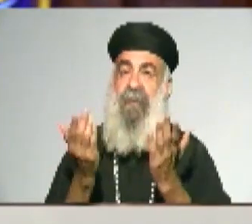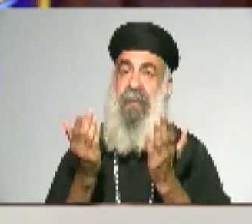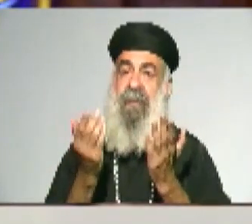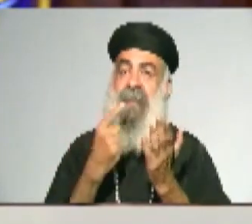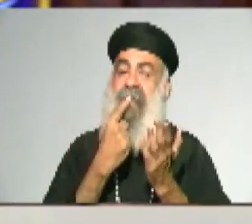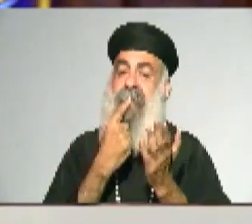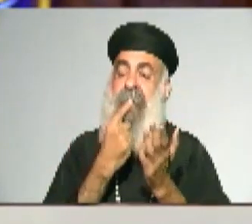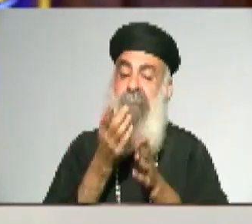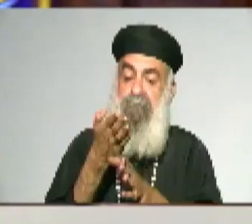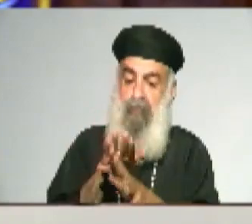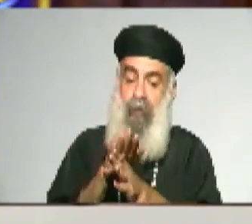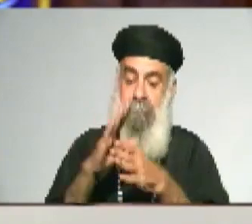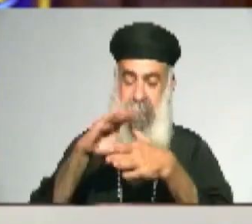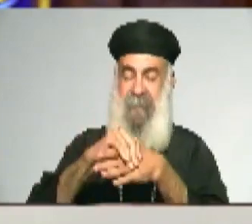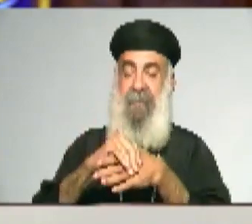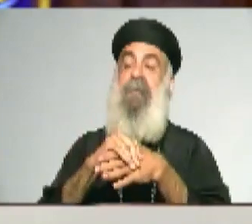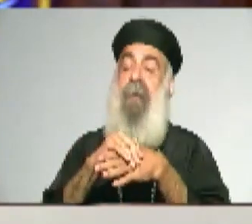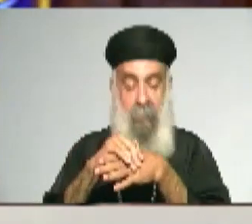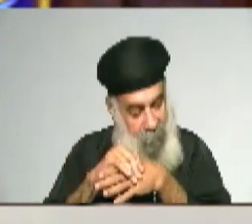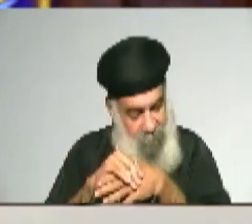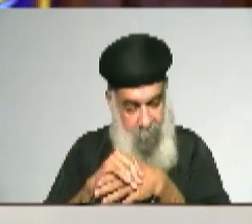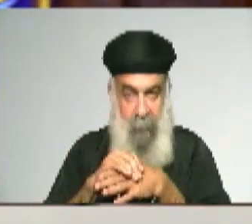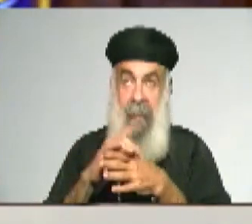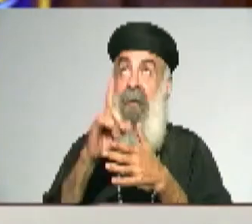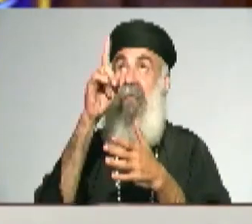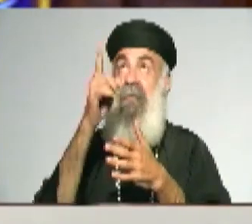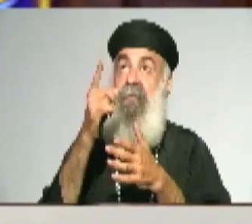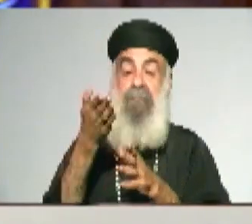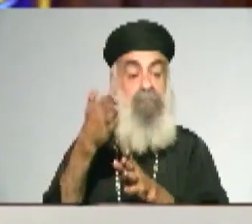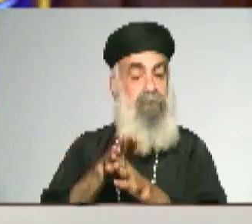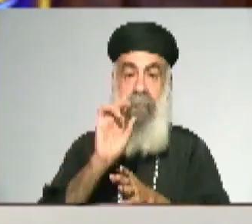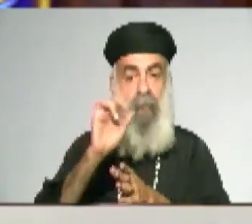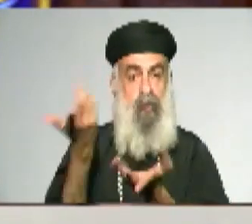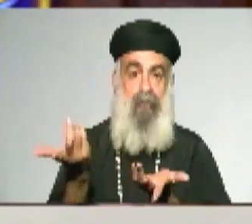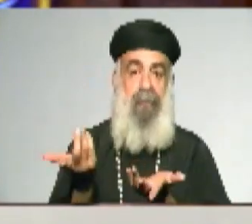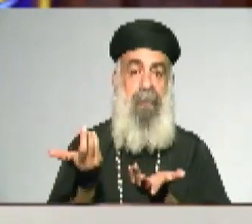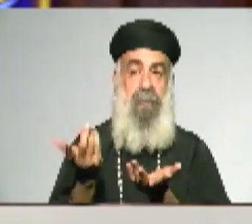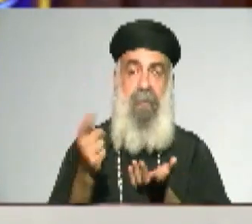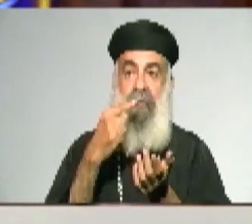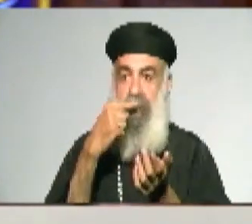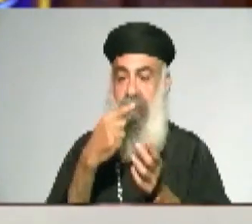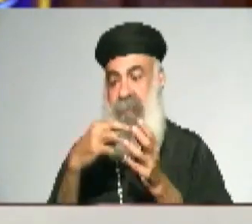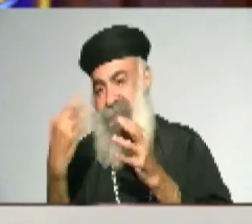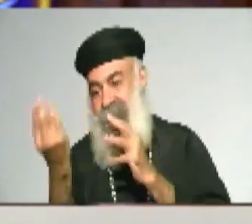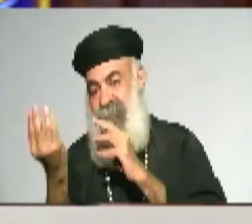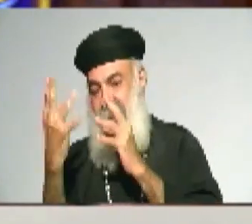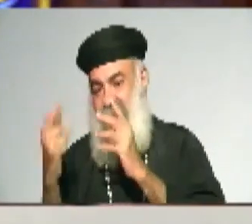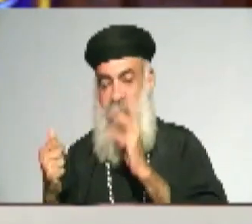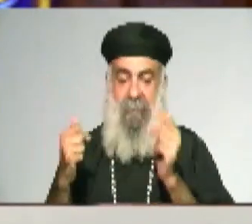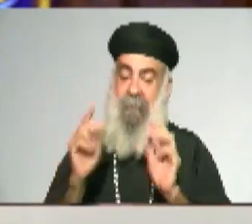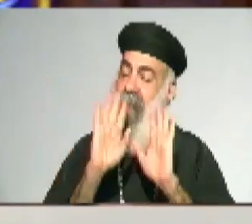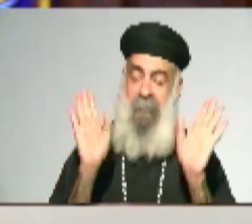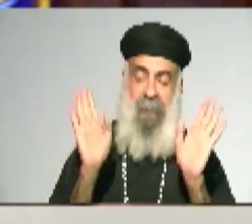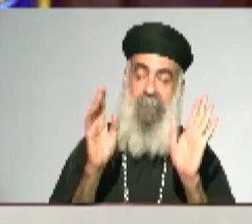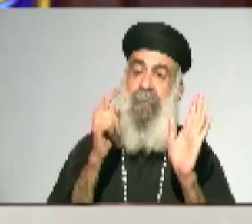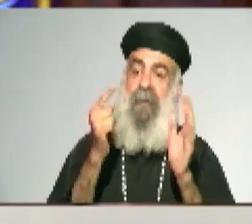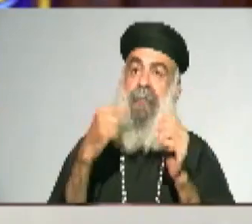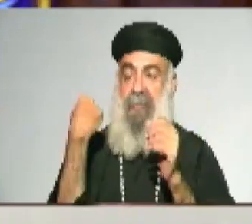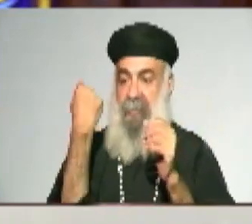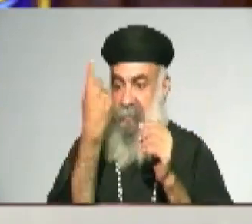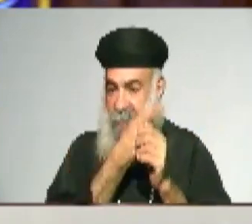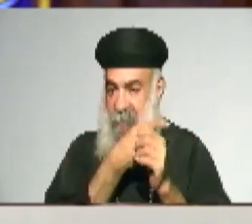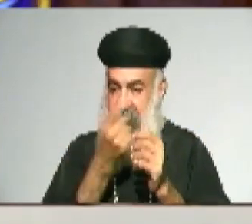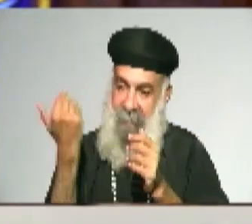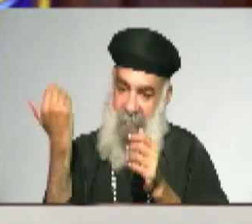الموت بالجسد، طبعا لان اللاهوت لا يموت. تقولي طب ما احنا كده اتكلمنا عن طبيعتين. لا، القديس